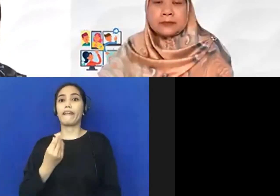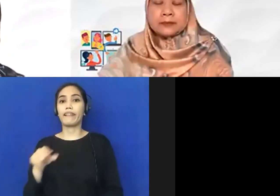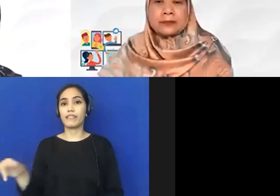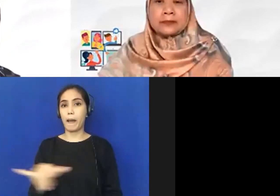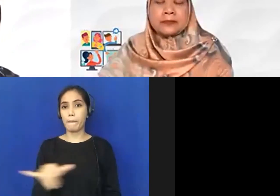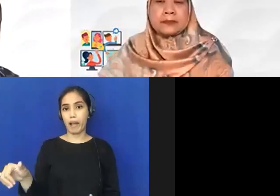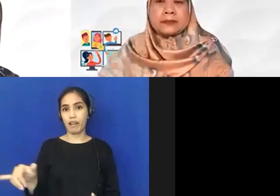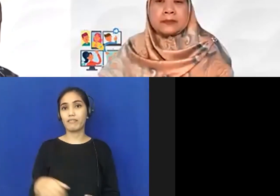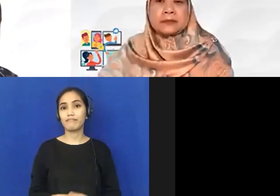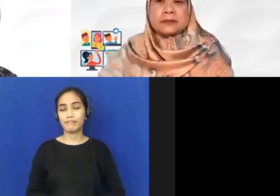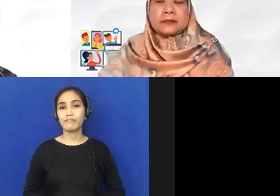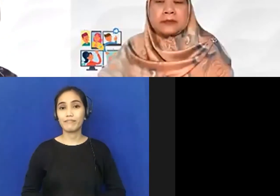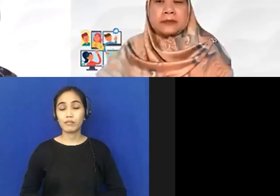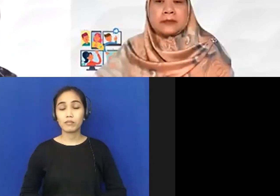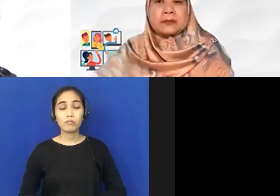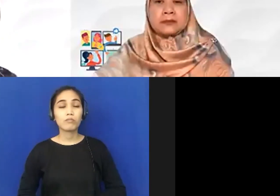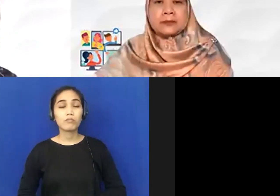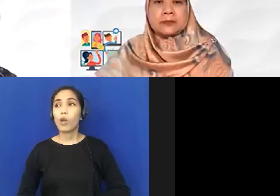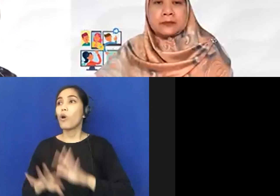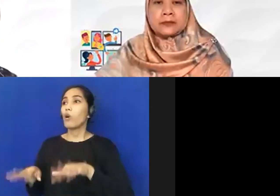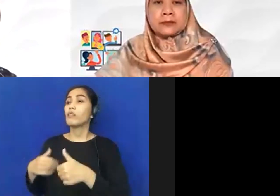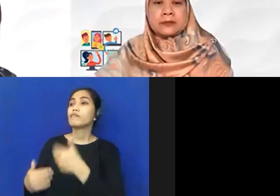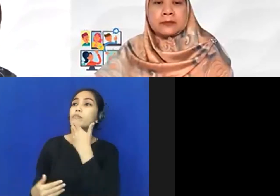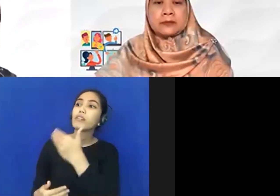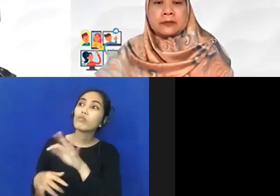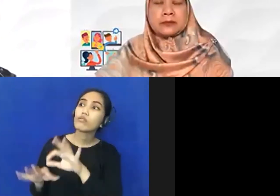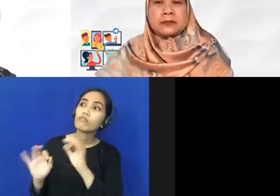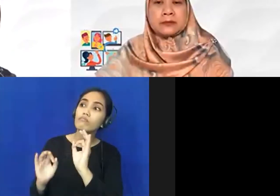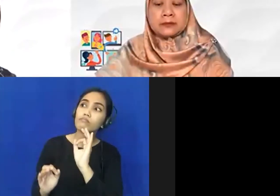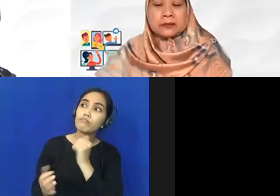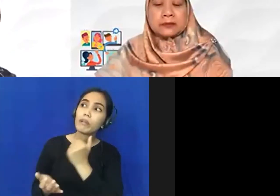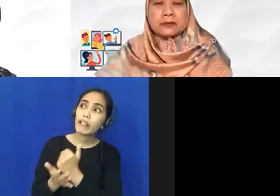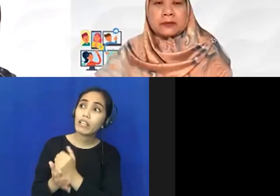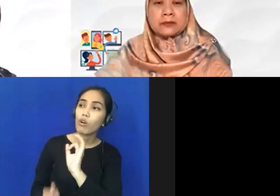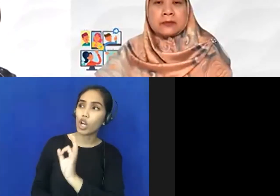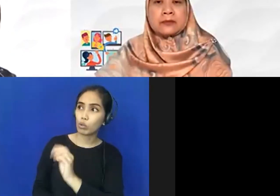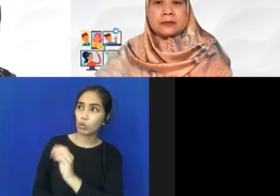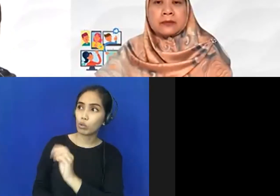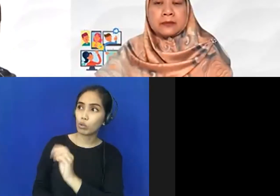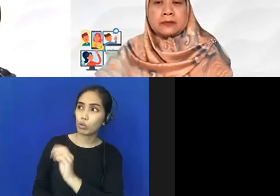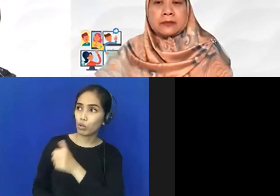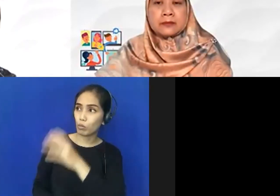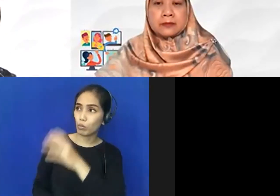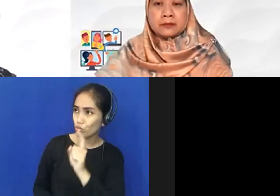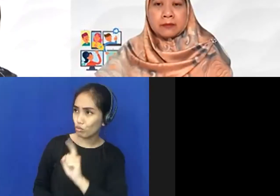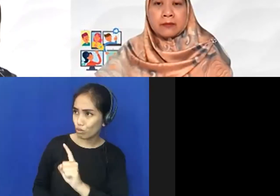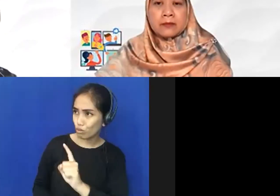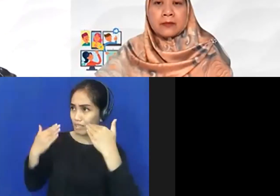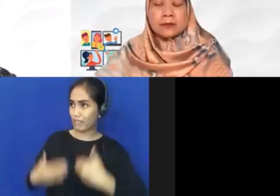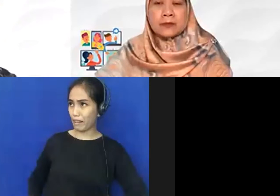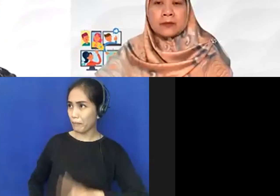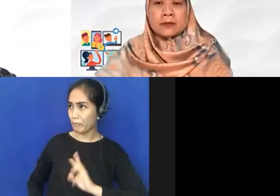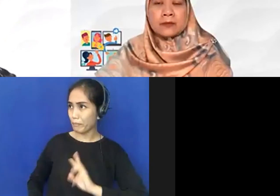Ibu. Berarti emang penting ya untuk orang tua juga ketika kita menangani anak, bahwa orang tua juga penting untuk menjaga